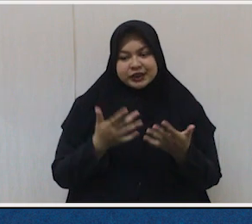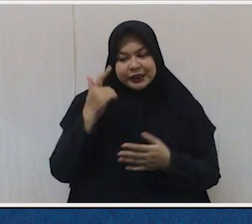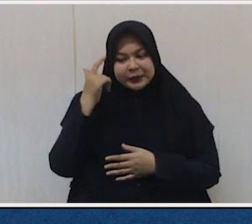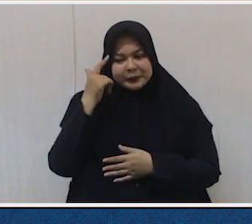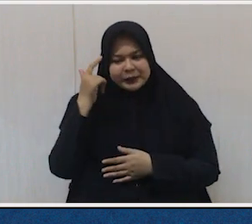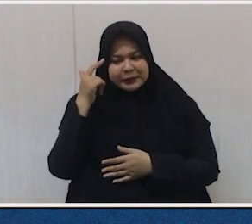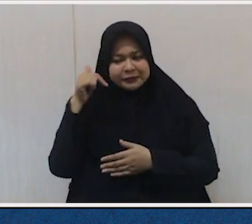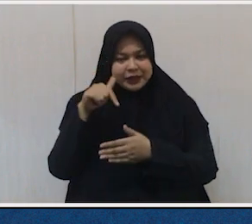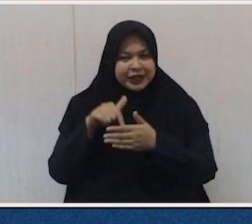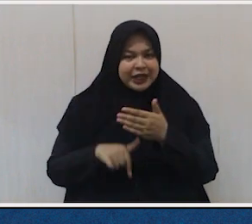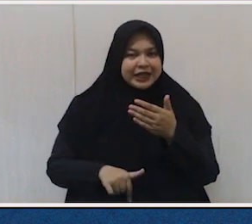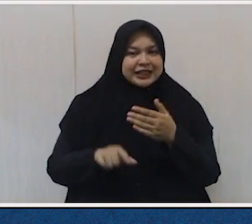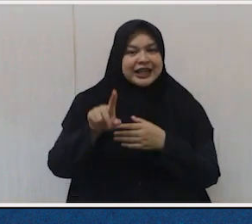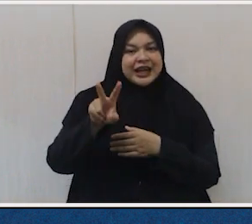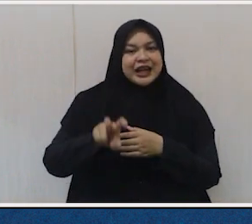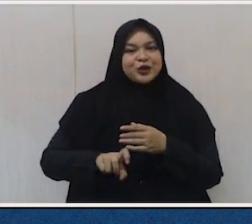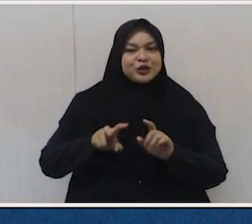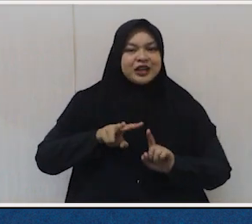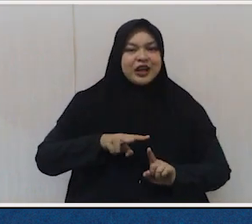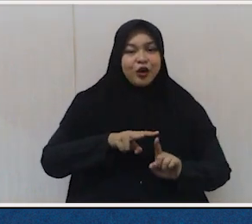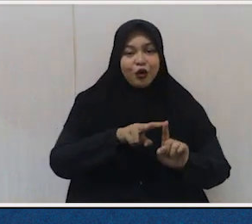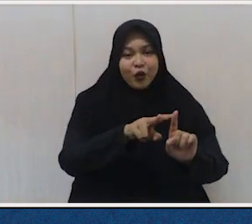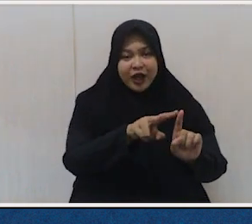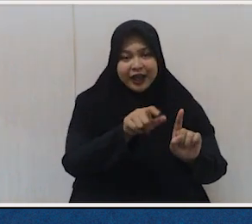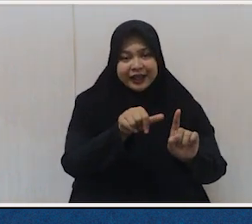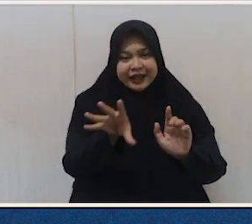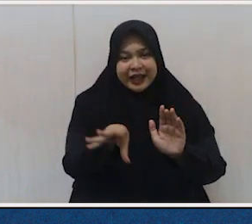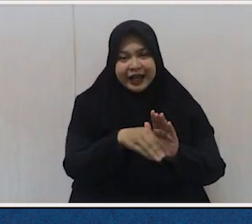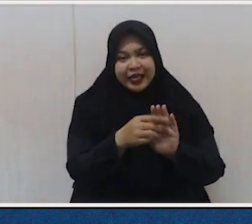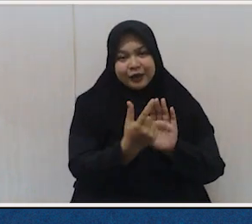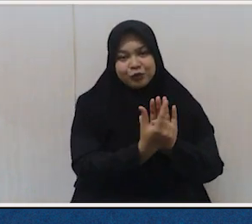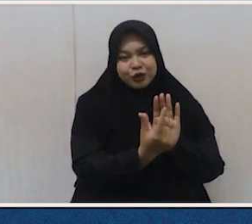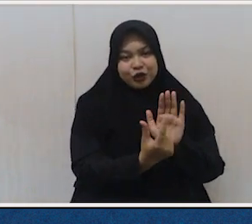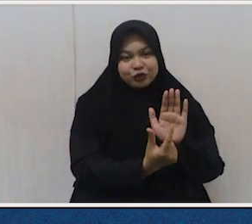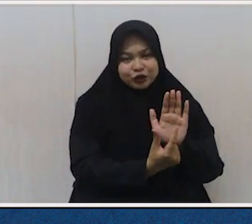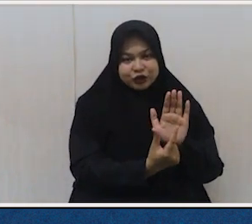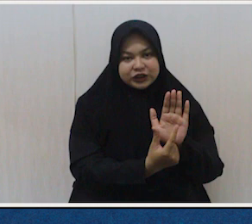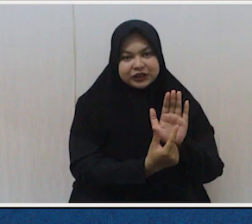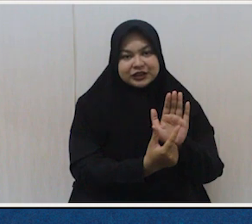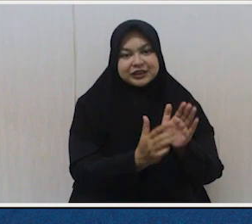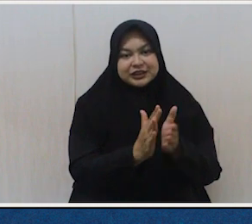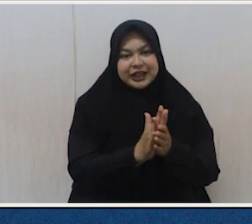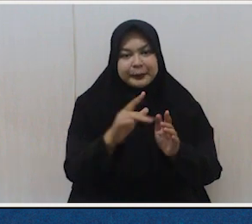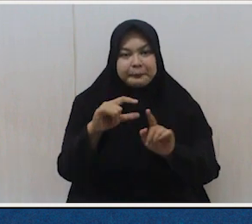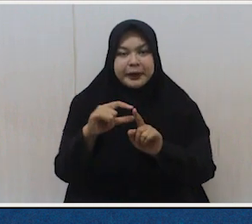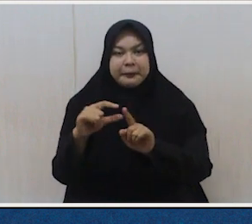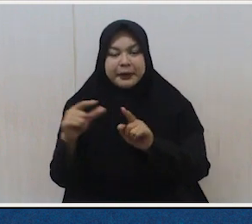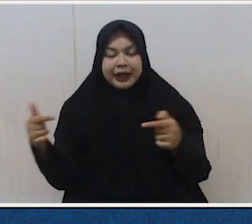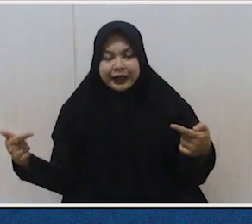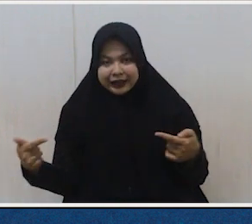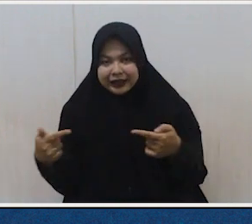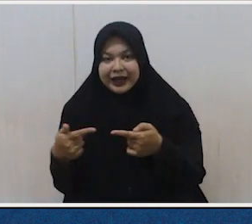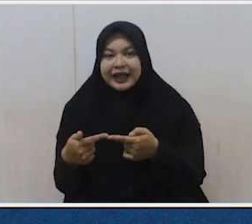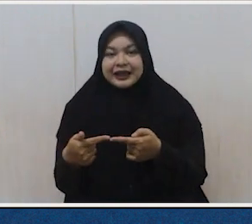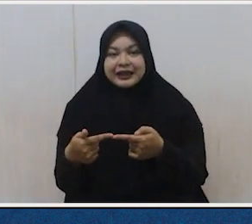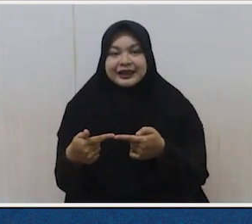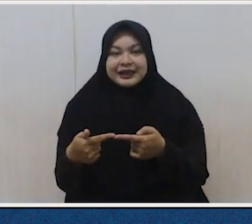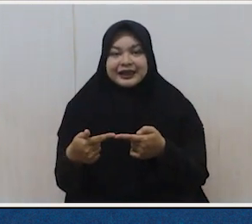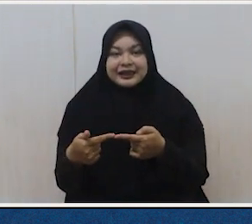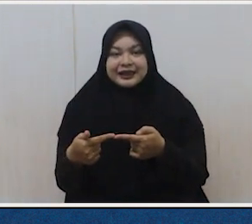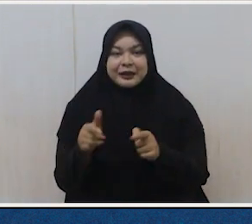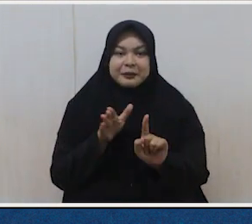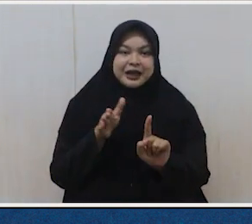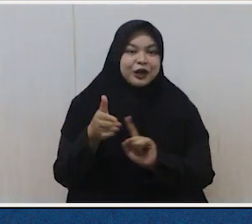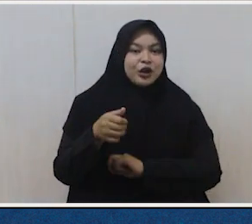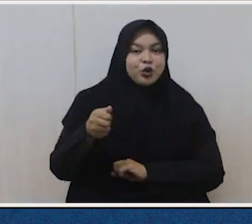refleksinya yang paling perlu dikawal ya di dalam undang-undang undang-undang maupun di dalam dalam PP terkait dengan ee